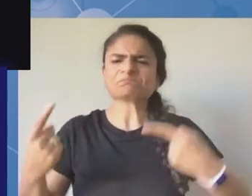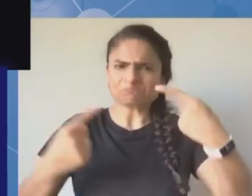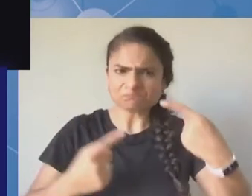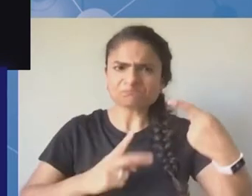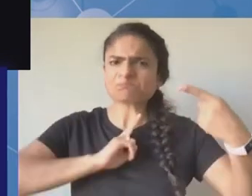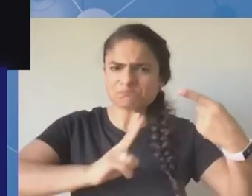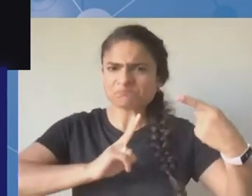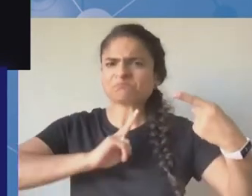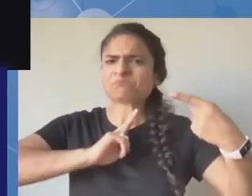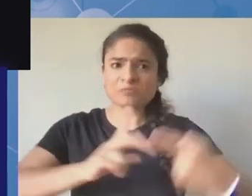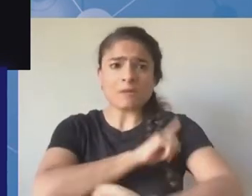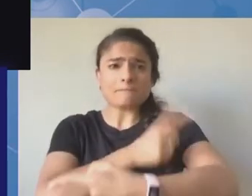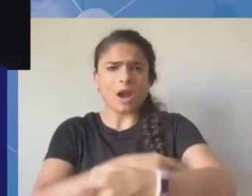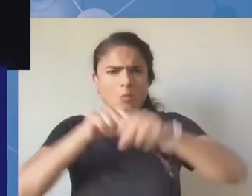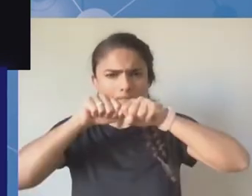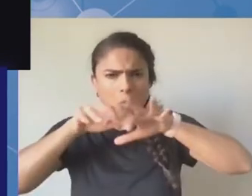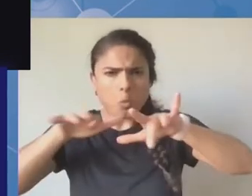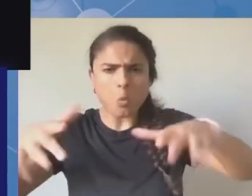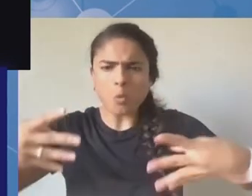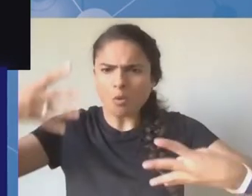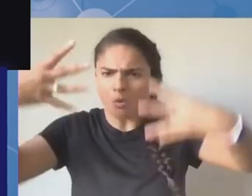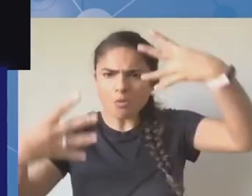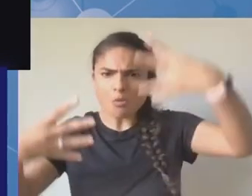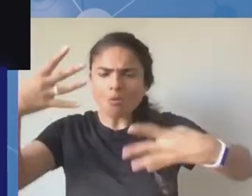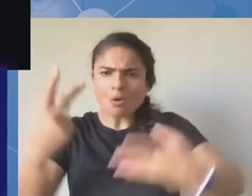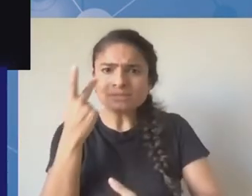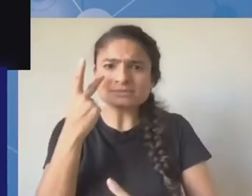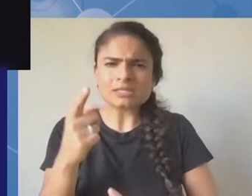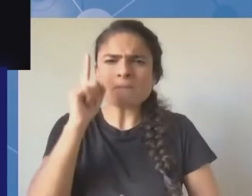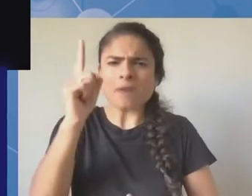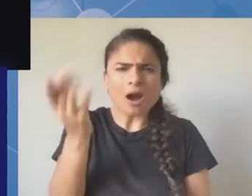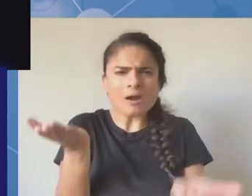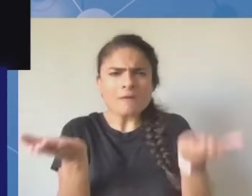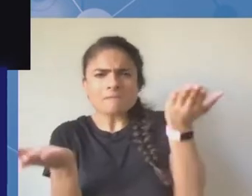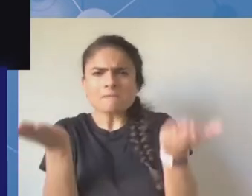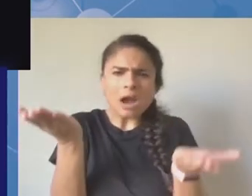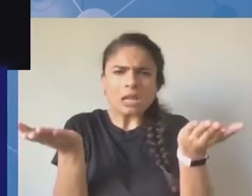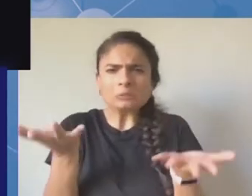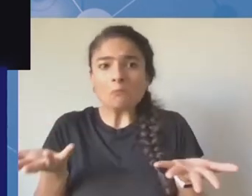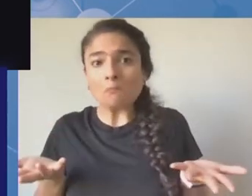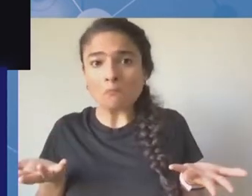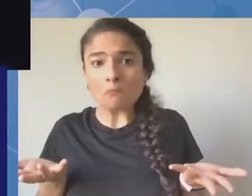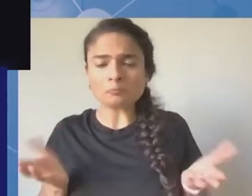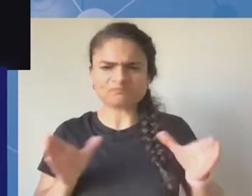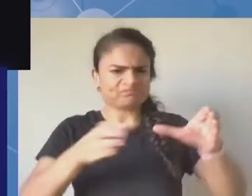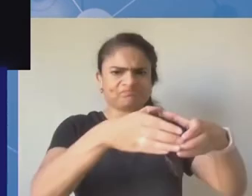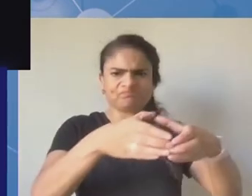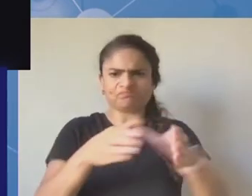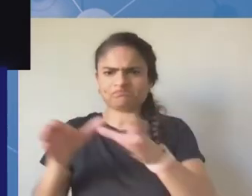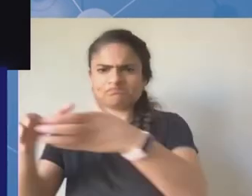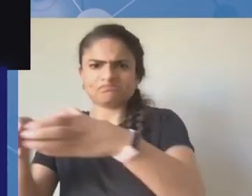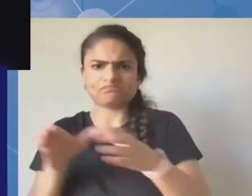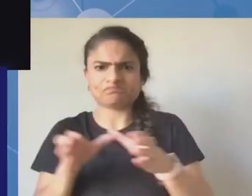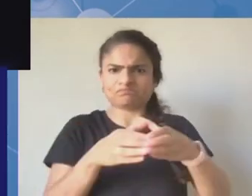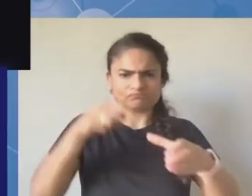في هذا الشأن؟ الإنترنت لم يعد منفتحا كليا وليس ديمقراطيا كليا.